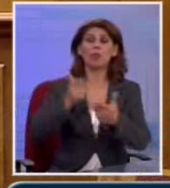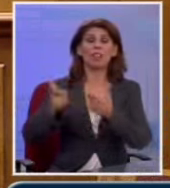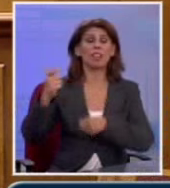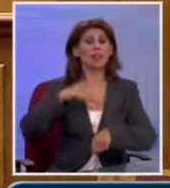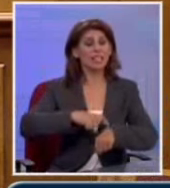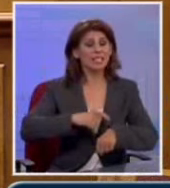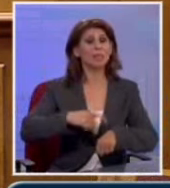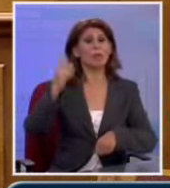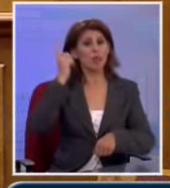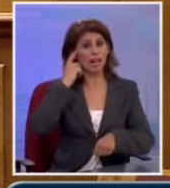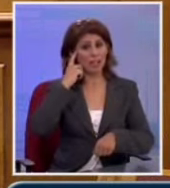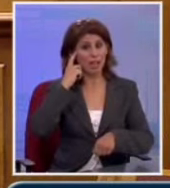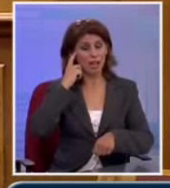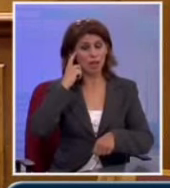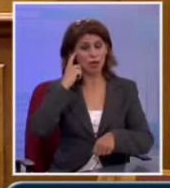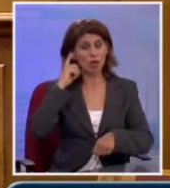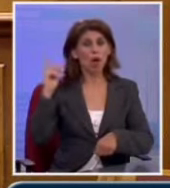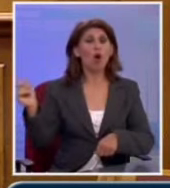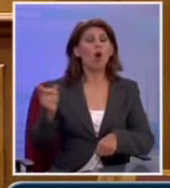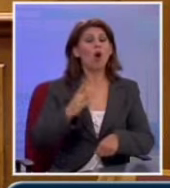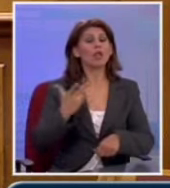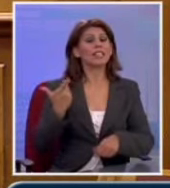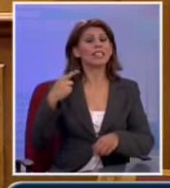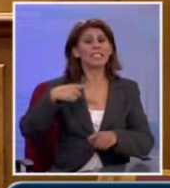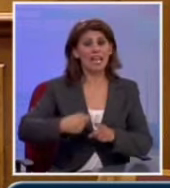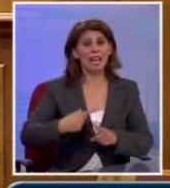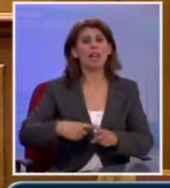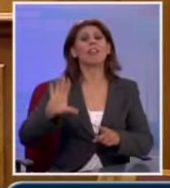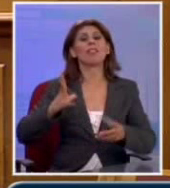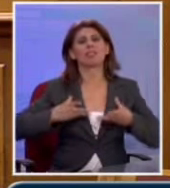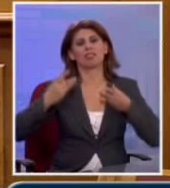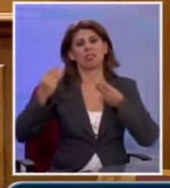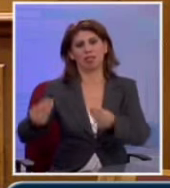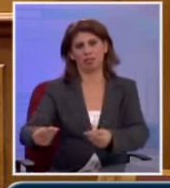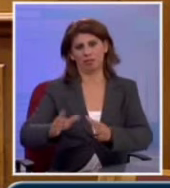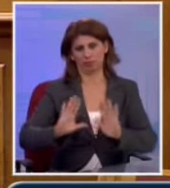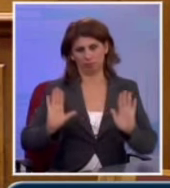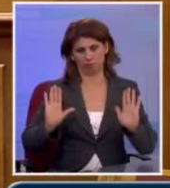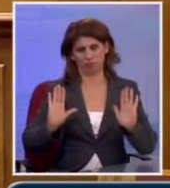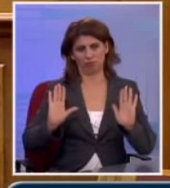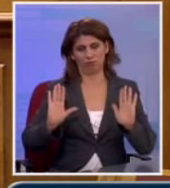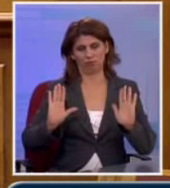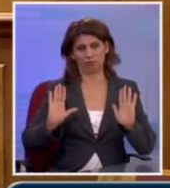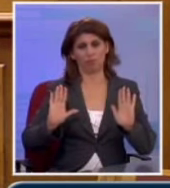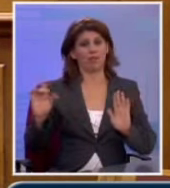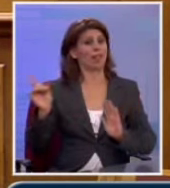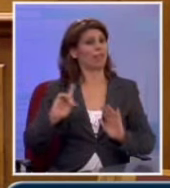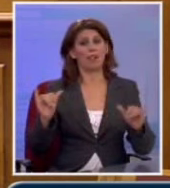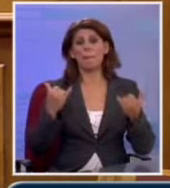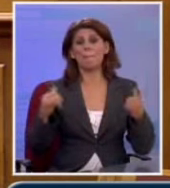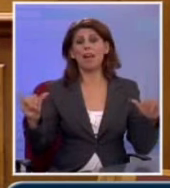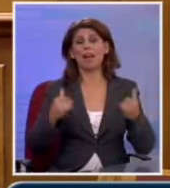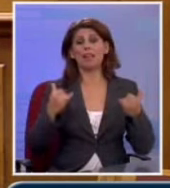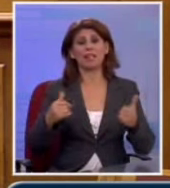ώρα που θα καταλάβουν ότι η Ελλάδα δεν πρόκειται να παραδοθεί. Ότι η Ελλάδα δεν είναι παιχνίδι